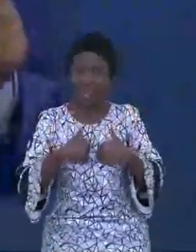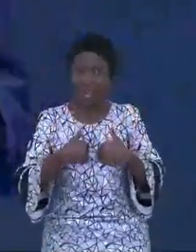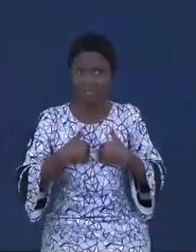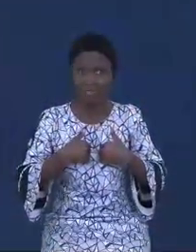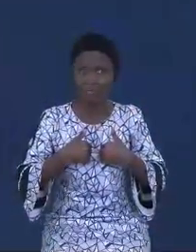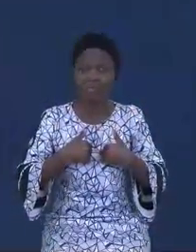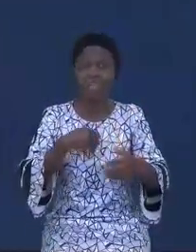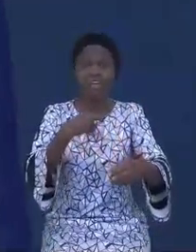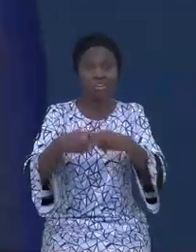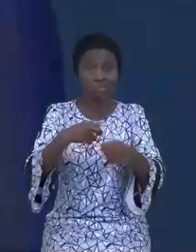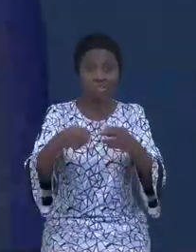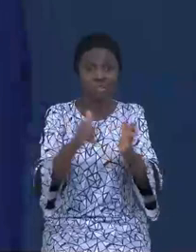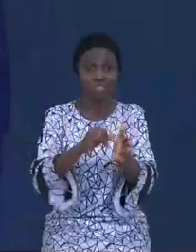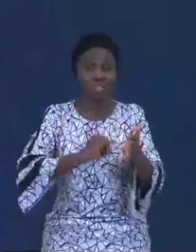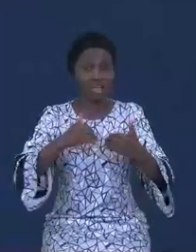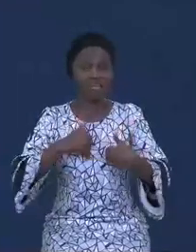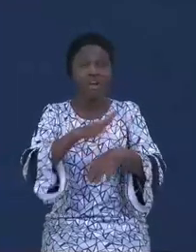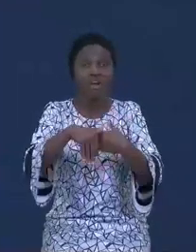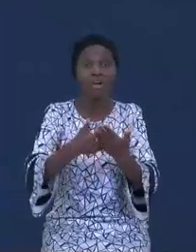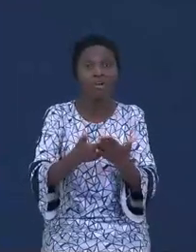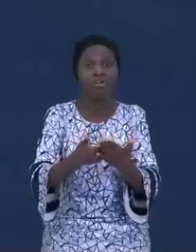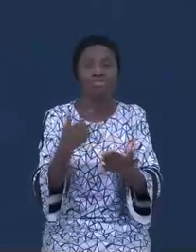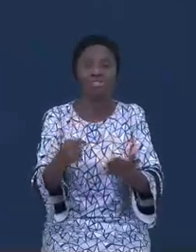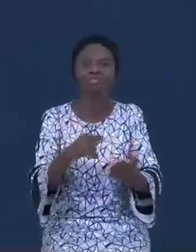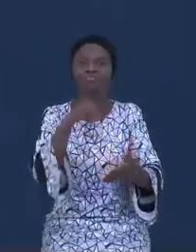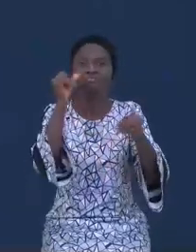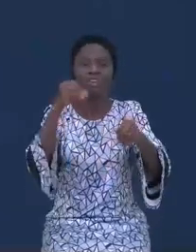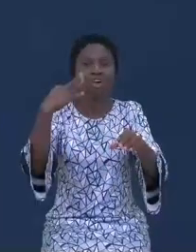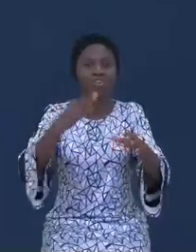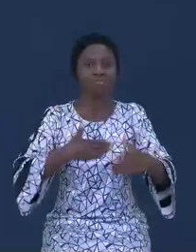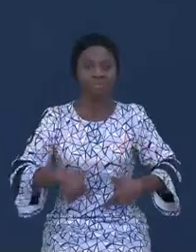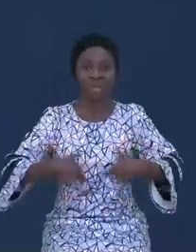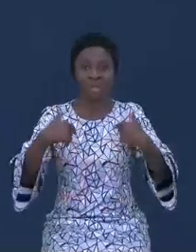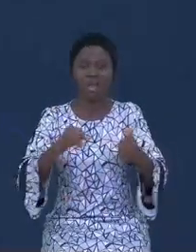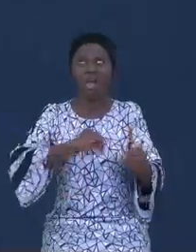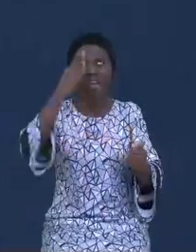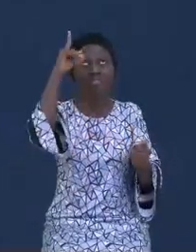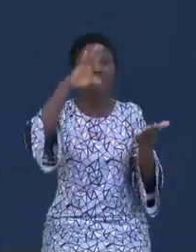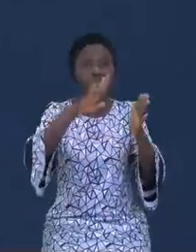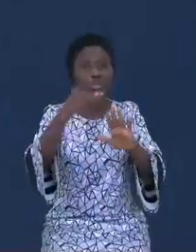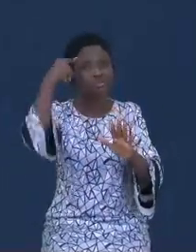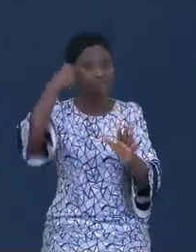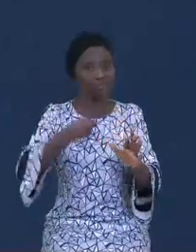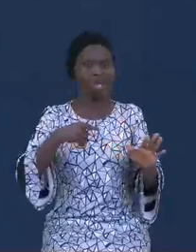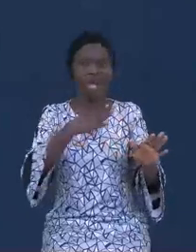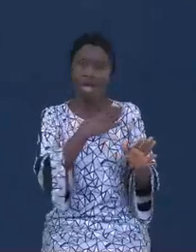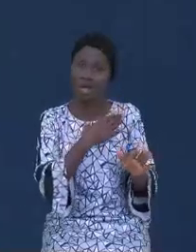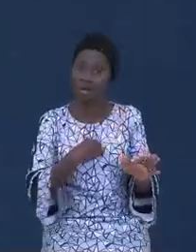les impossibilités de ma vie. Je sais que tu es mort pour moi. Et tous ceux qui l'ont reçu,